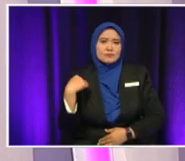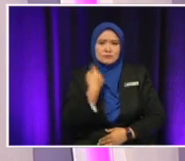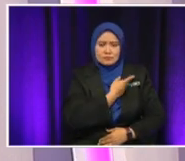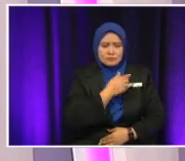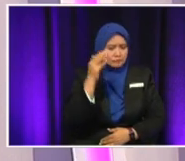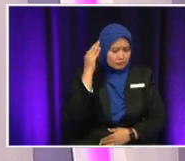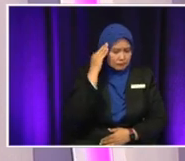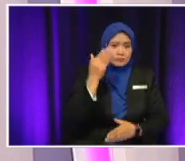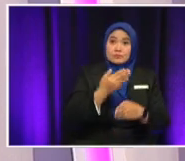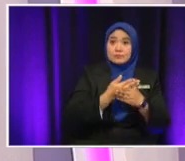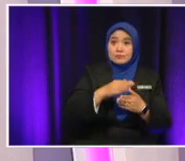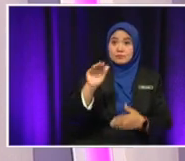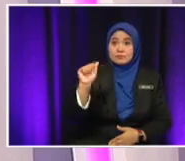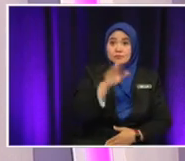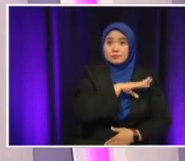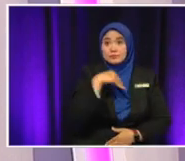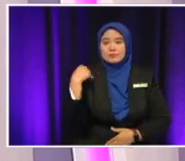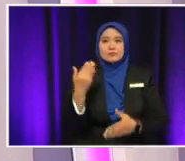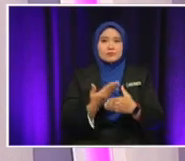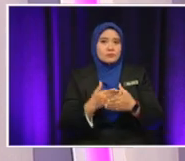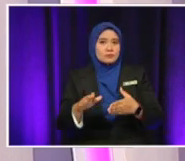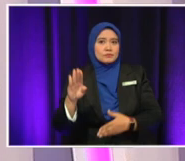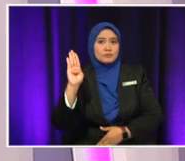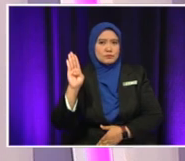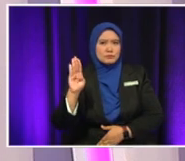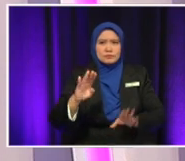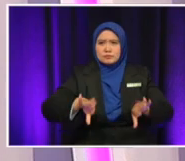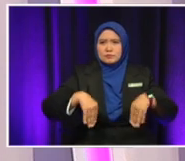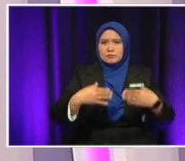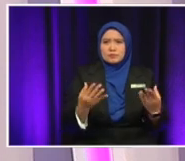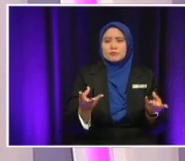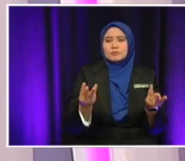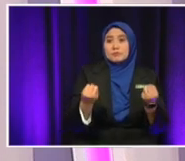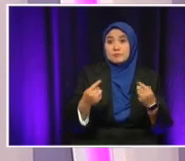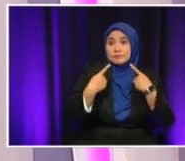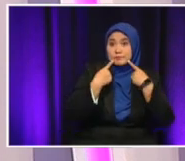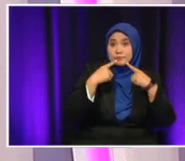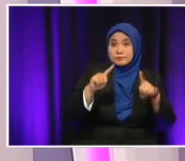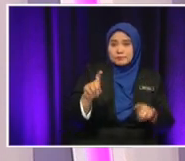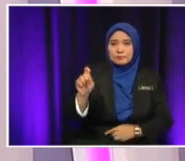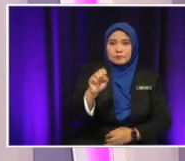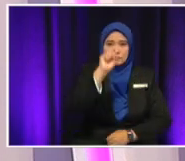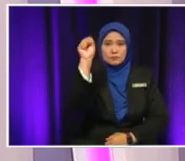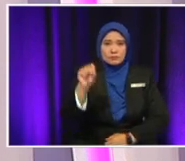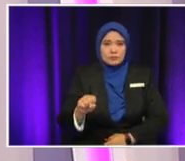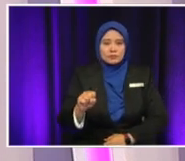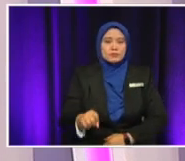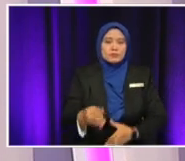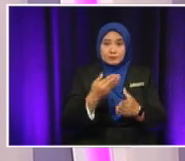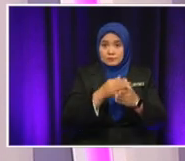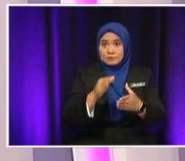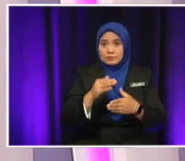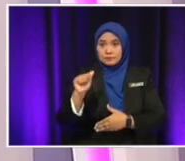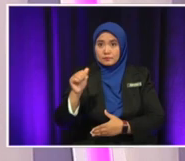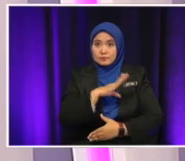B dan bagaimana untuk menjawab soal-soalan di bagian tersebut dalam mata pelajaran dan ke bentuk grafik digital